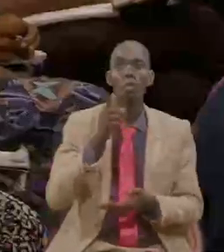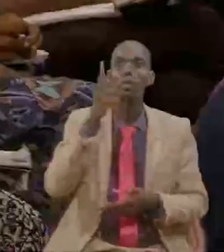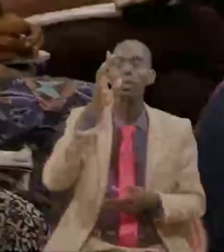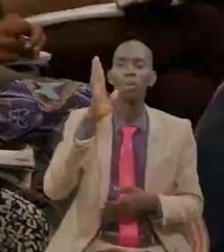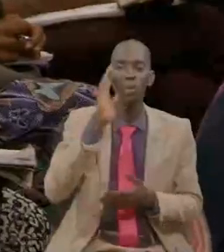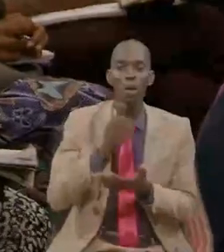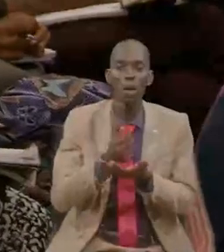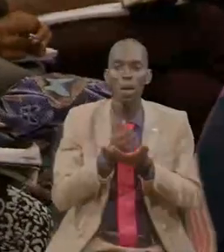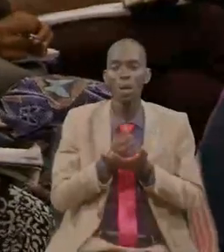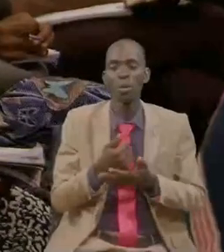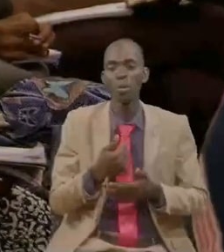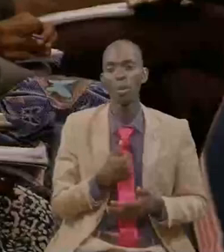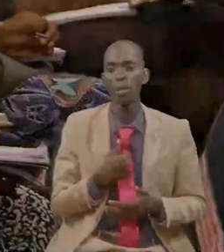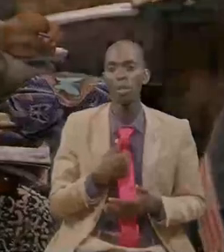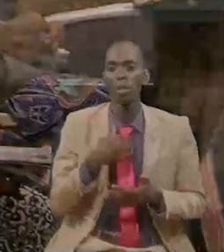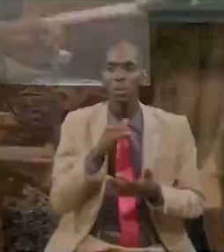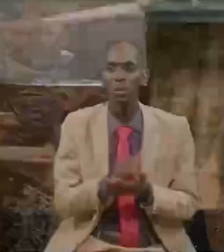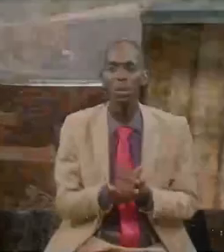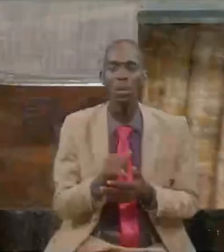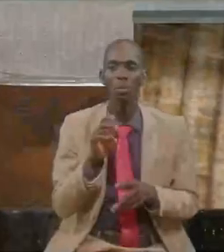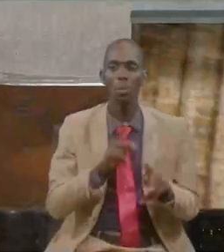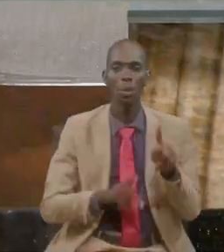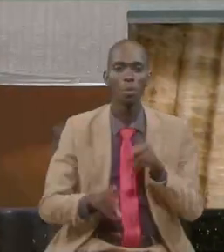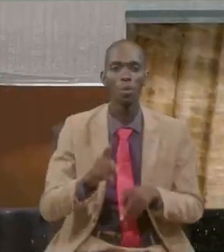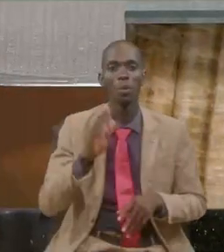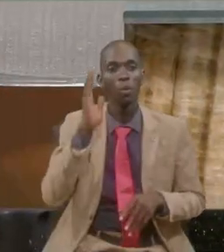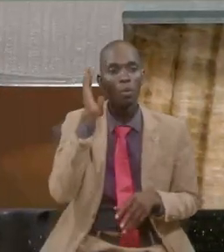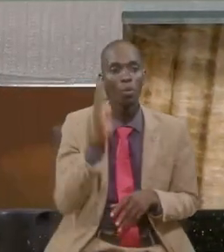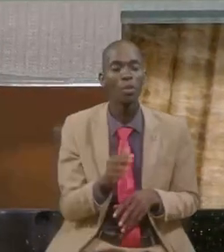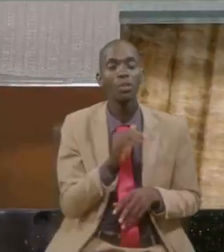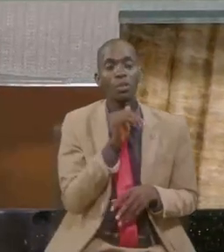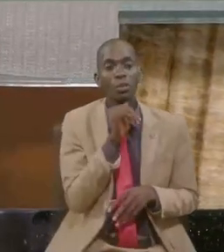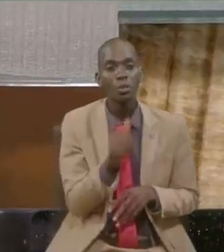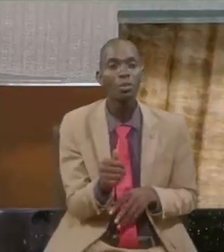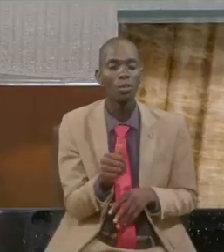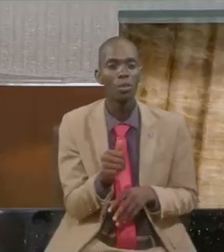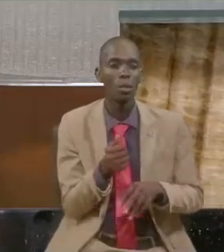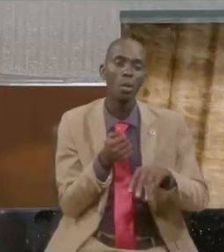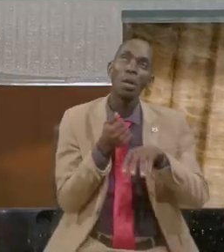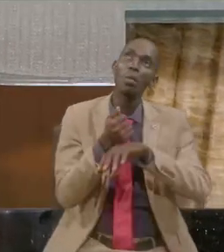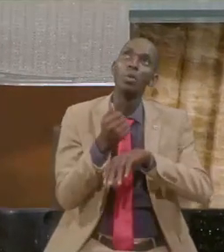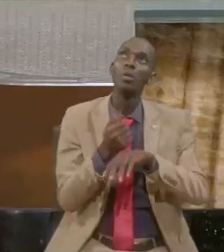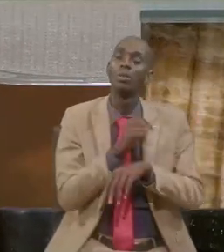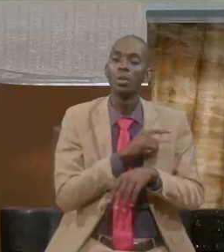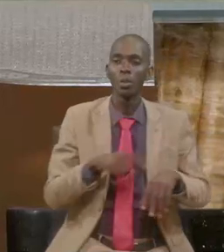m'aide. Que les gens ne blasphèment pas le nom du Seigneur